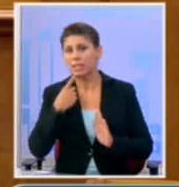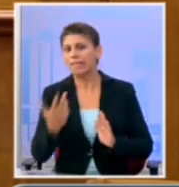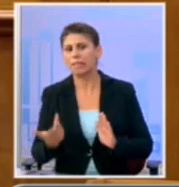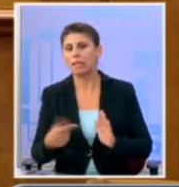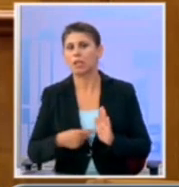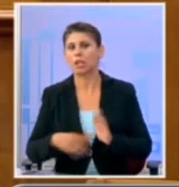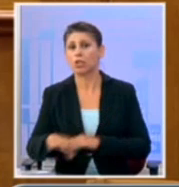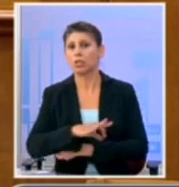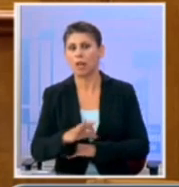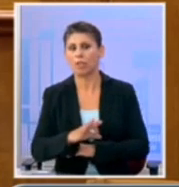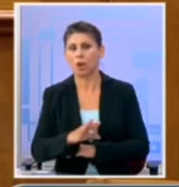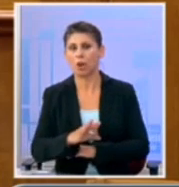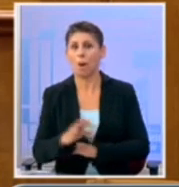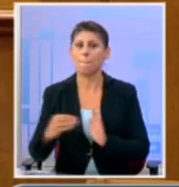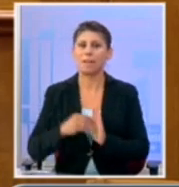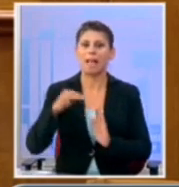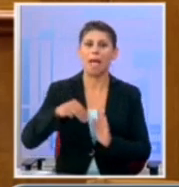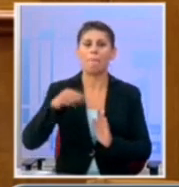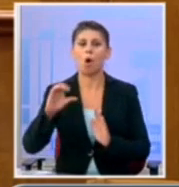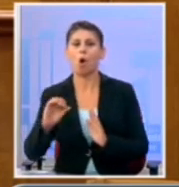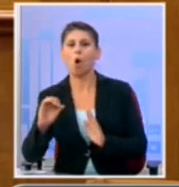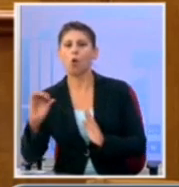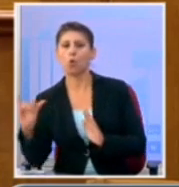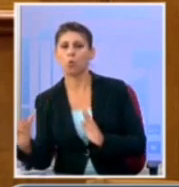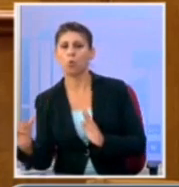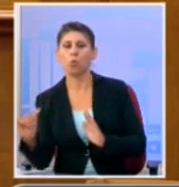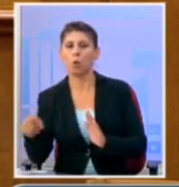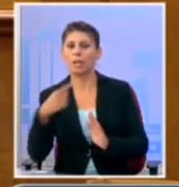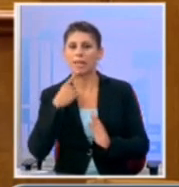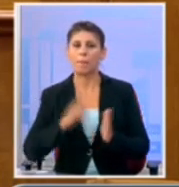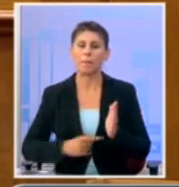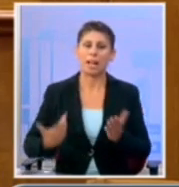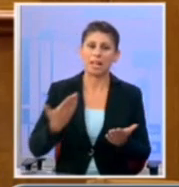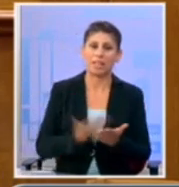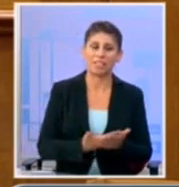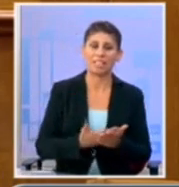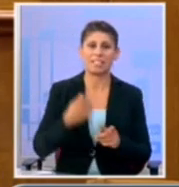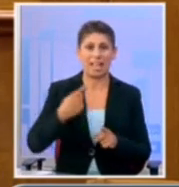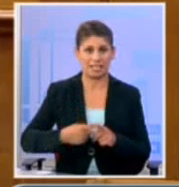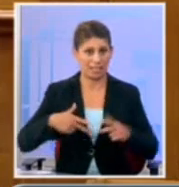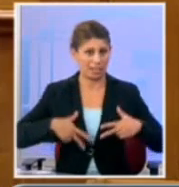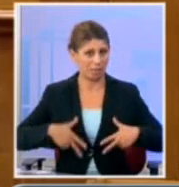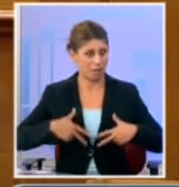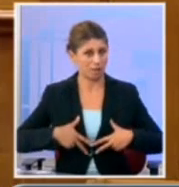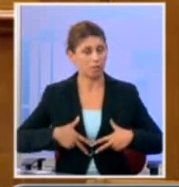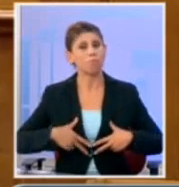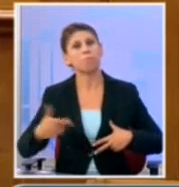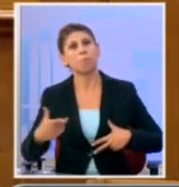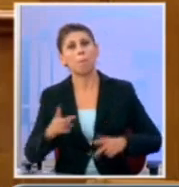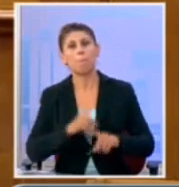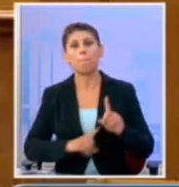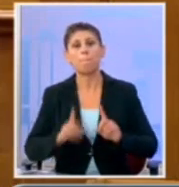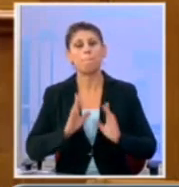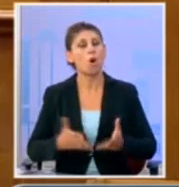το μέσα το MOU ότι πρέπει να καταθέσει η ελληνική κυβέρνηση, για ποιος θα μπορέσει να έχει ένα